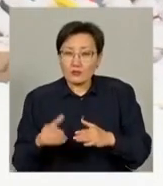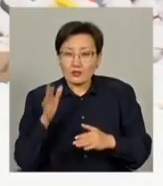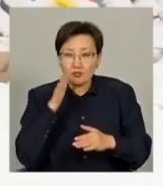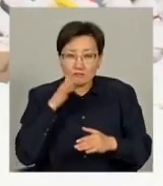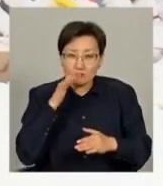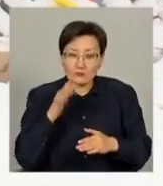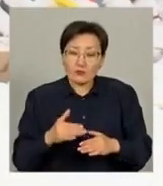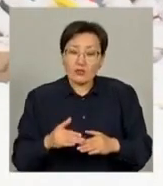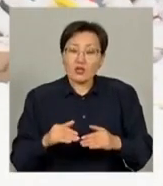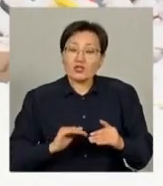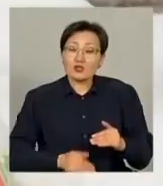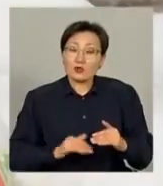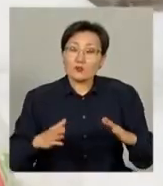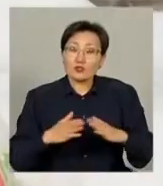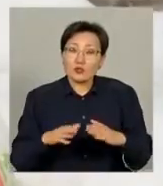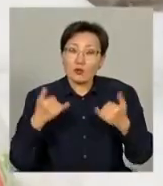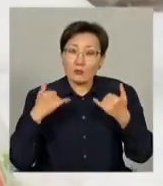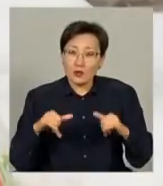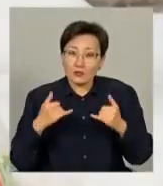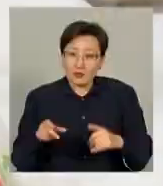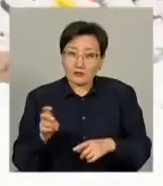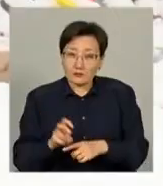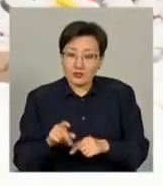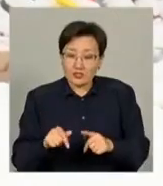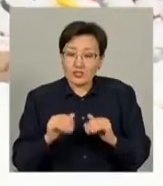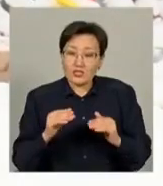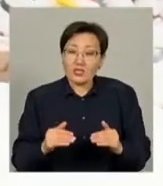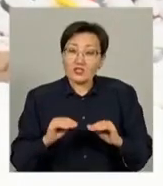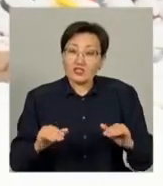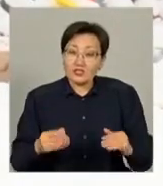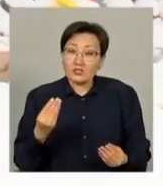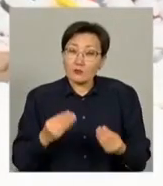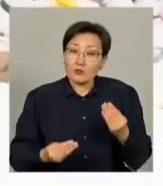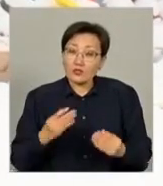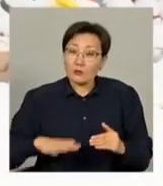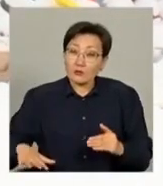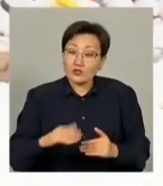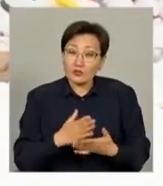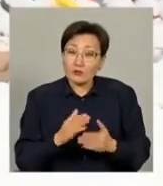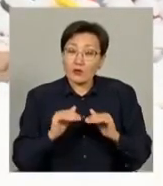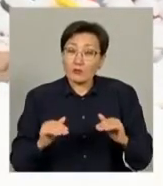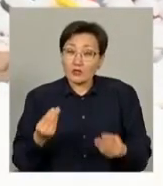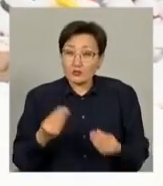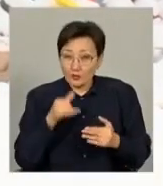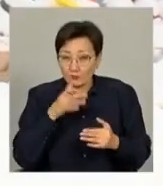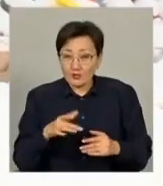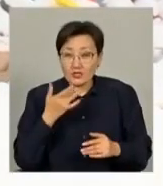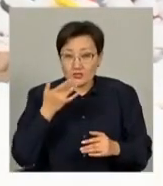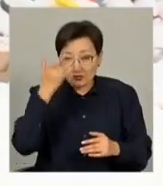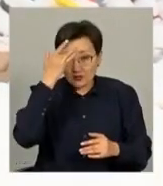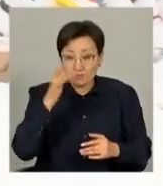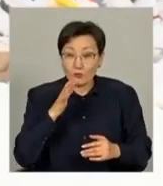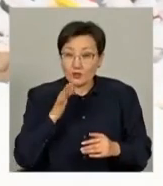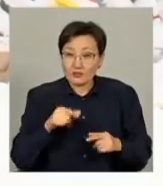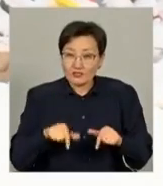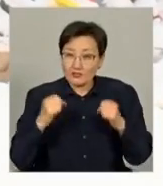мынау жер үйлердің малдары келеді. Здесь еще детский площадка бар, площадка. Ол площадкаға балдар ойнай алмайды. Жаздың күні вообще